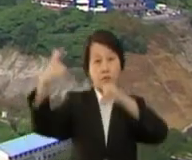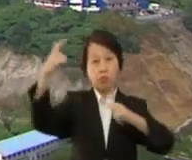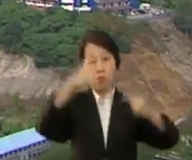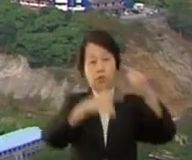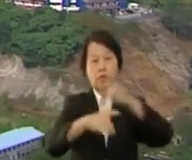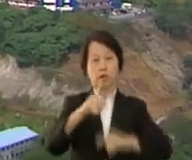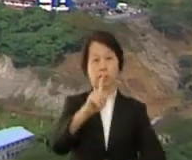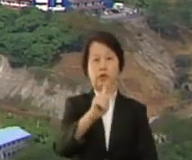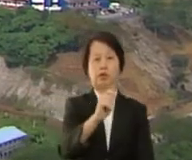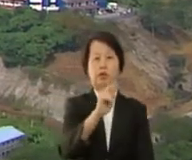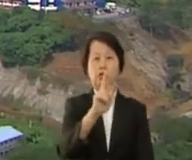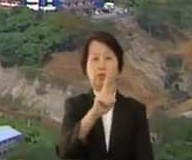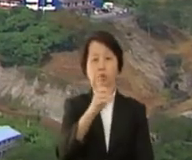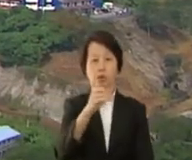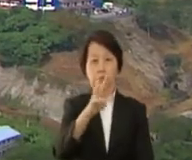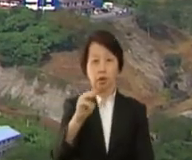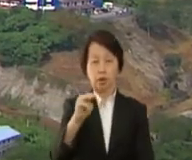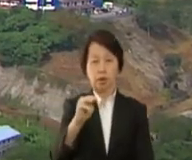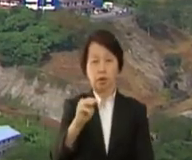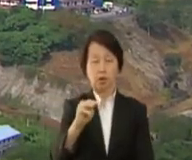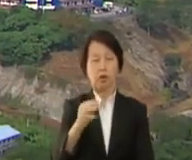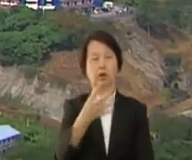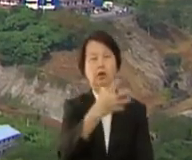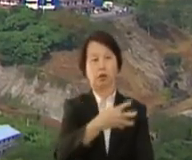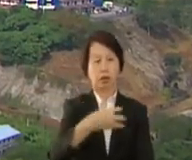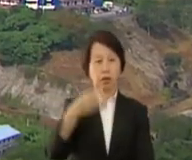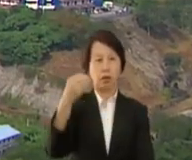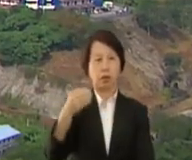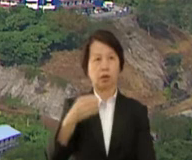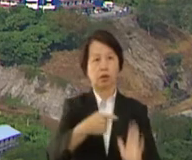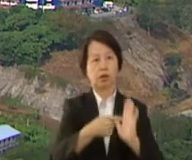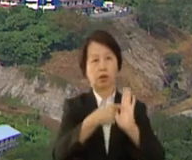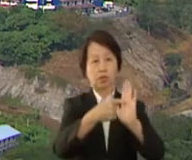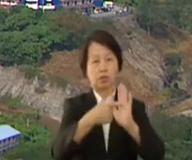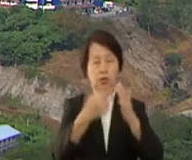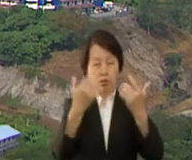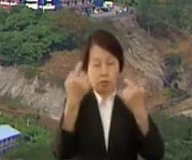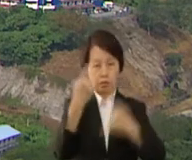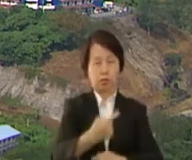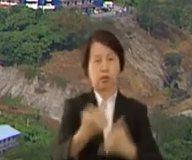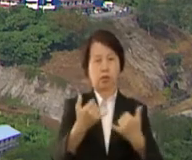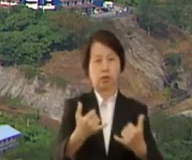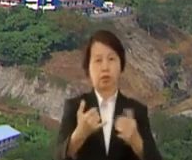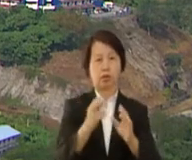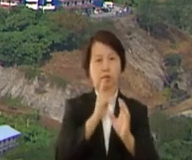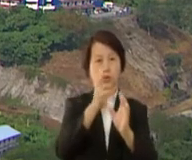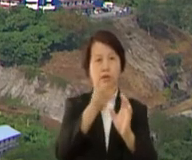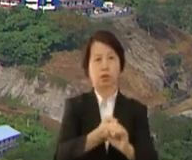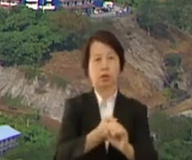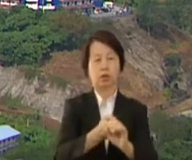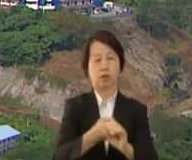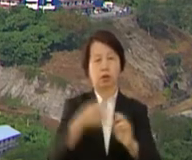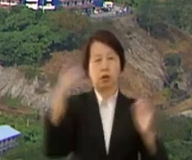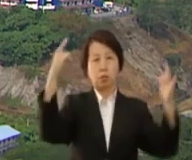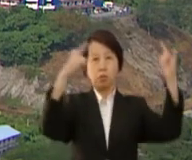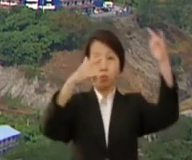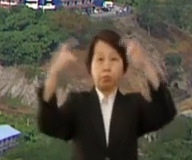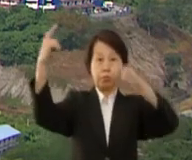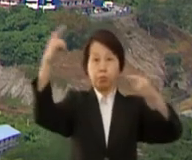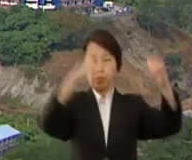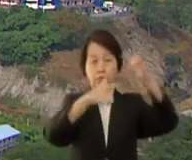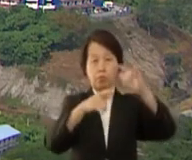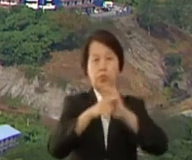Angkatan Tentera Malaysia. Bukan itu sahaja, pertunjukan pada hari ini juga disertai oleh pesawat milik